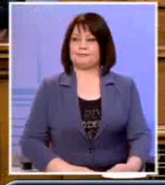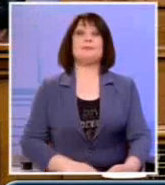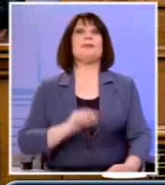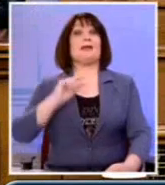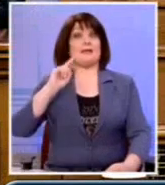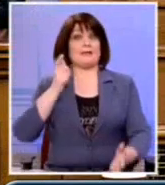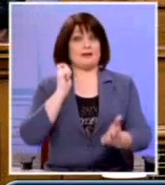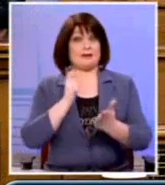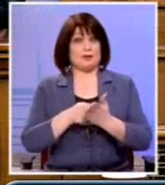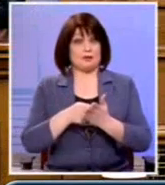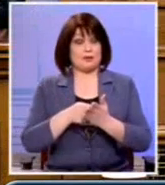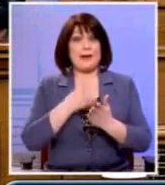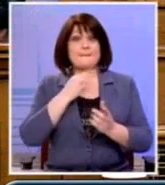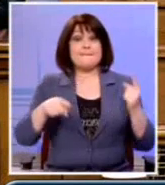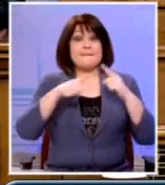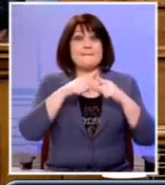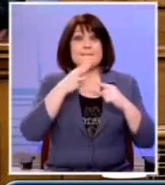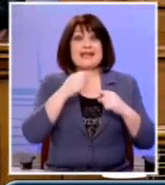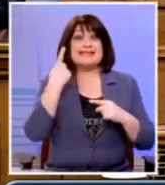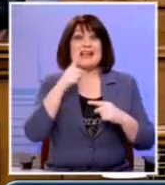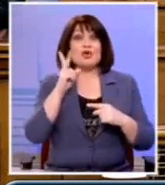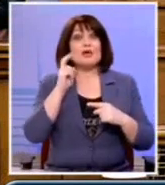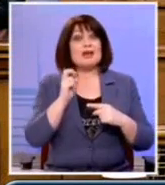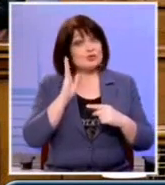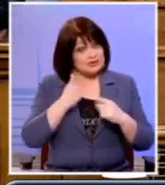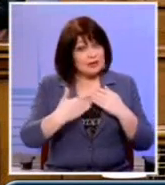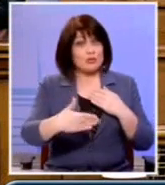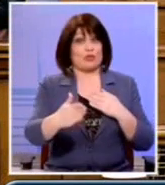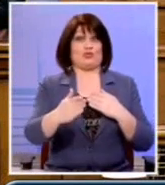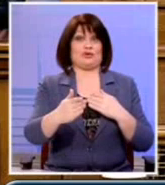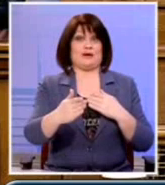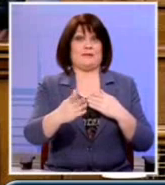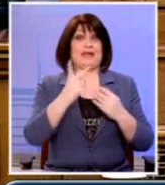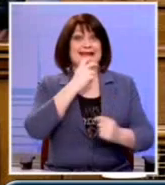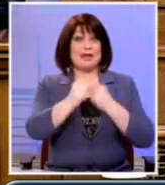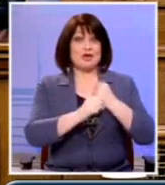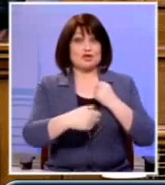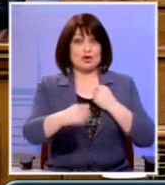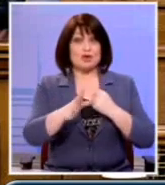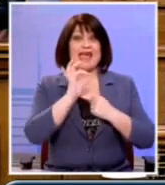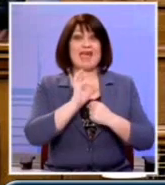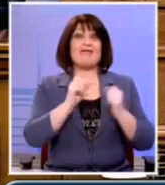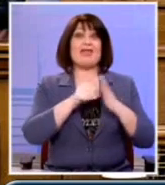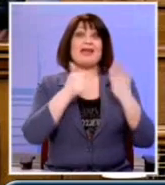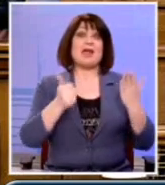χρόνια για την αγορά 120 τύπου F-16. Απλά